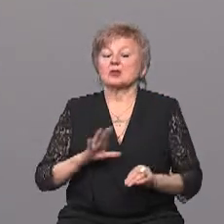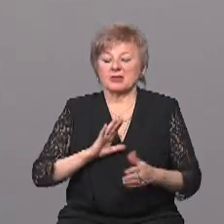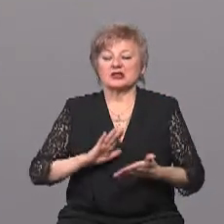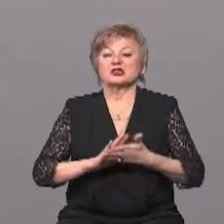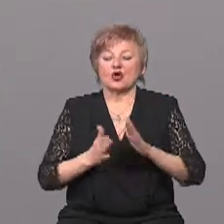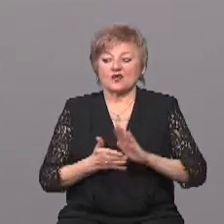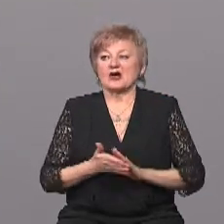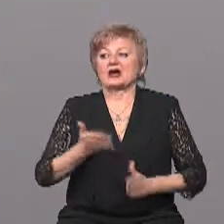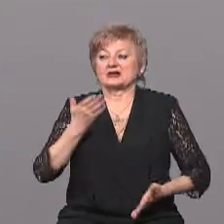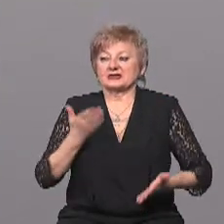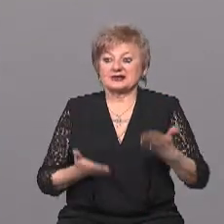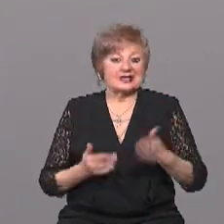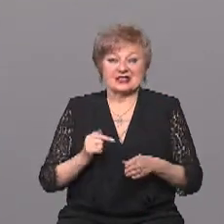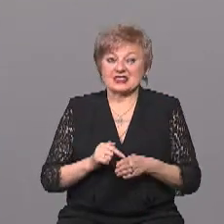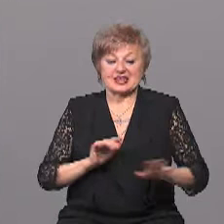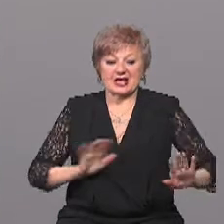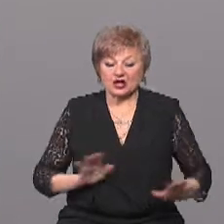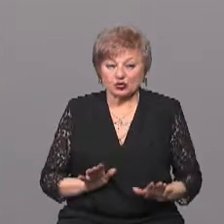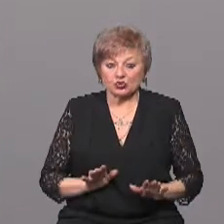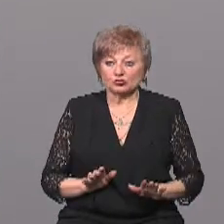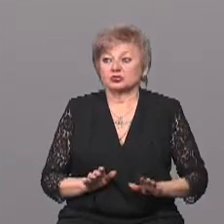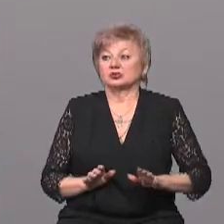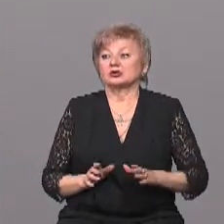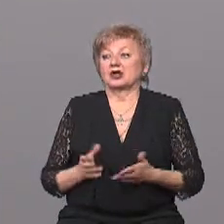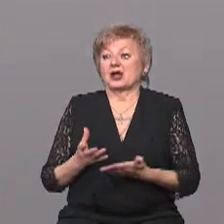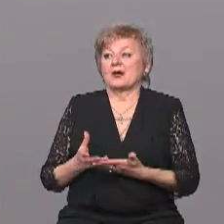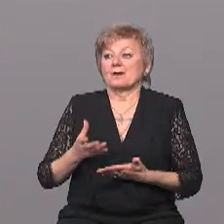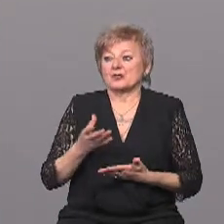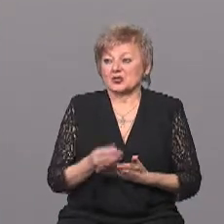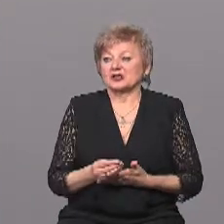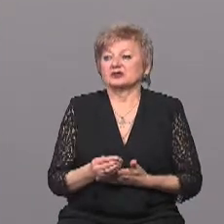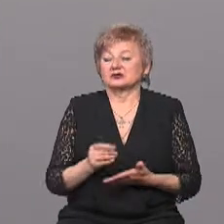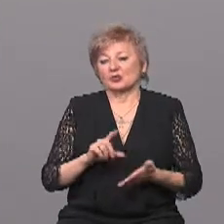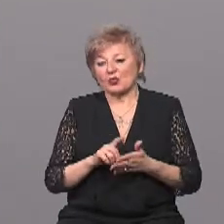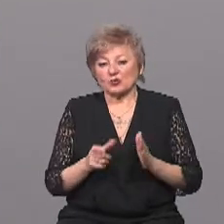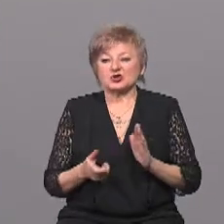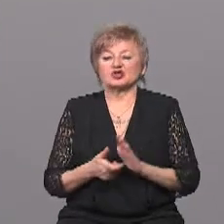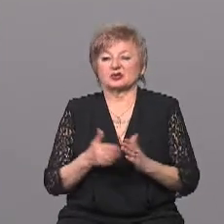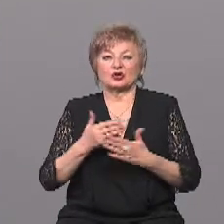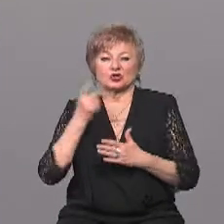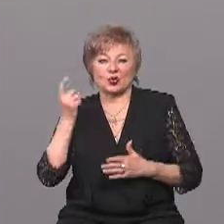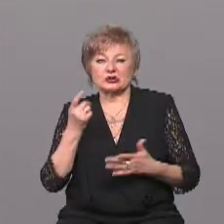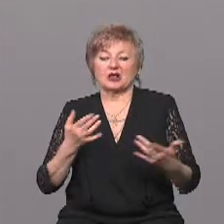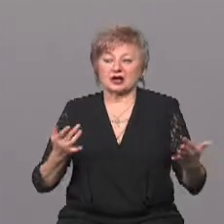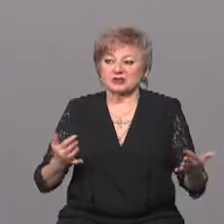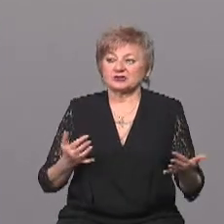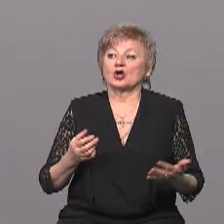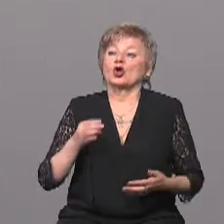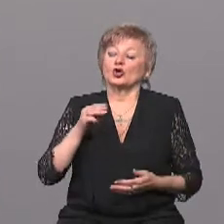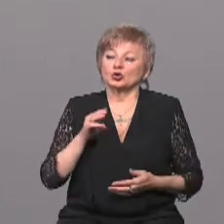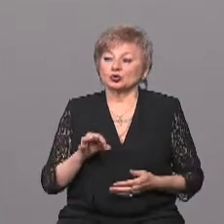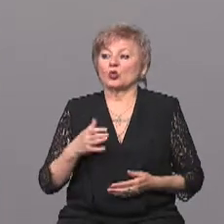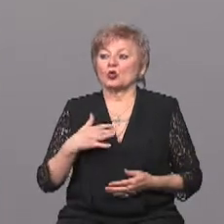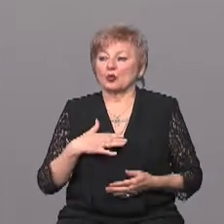якщо не реагують власники цих там приміщень, стін, будівель, то відповідно